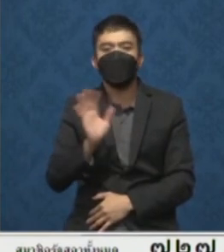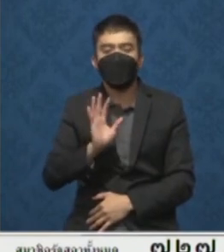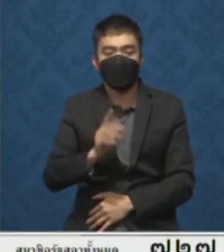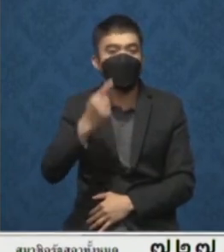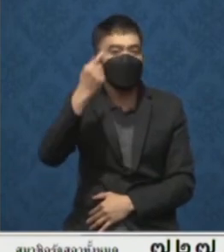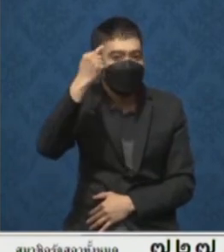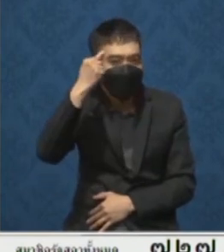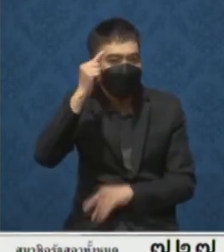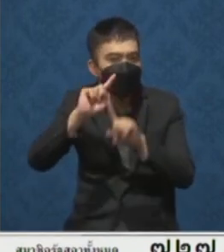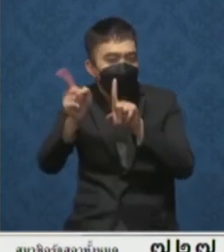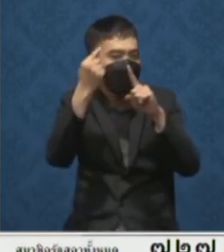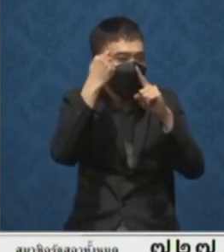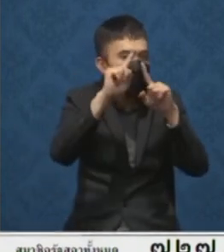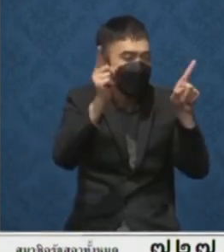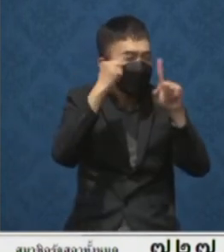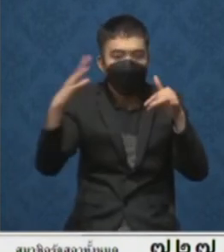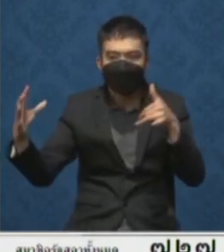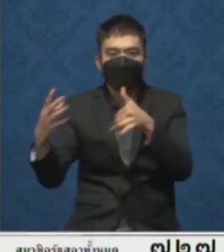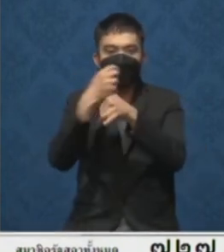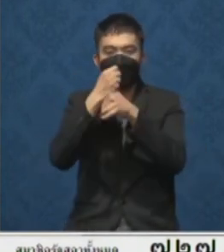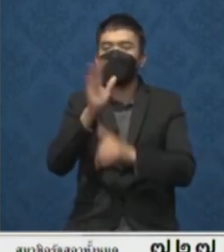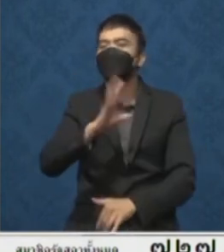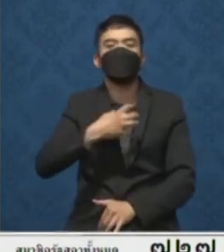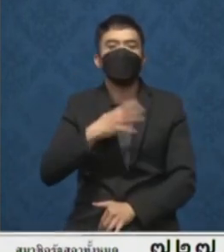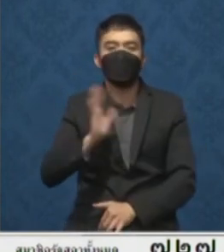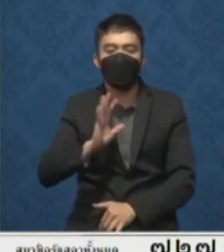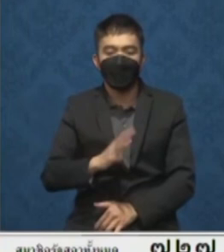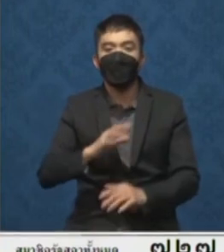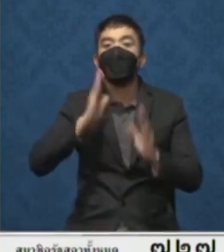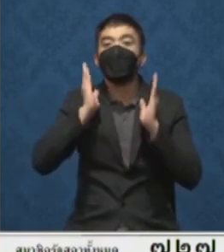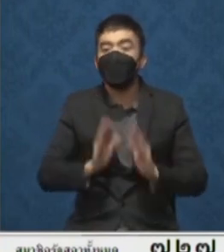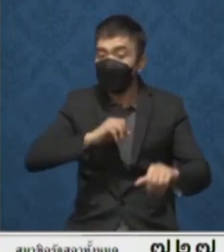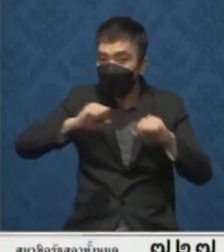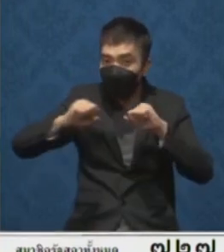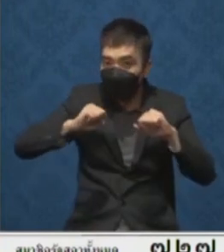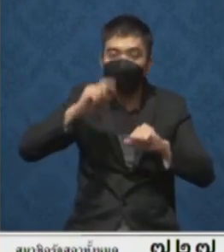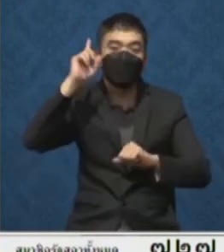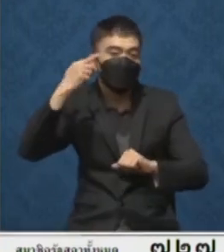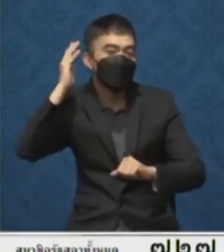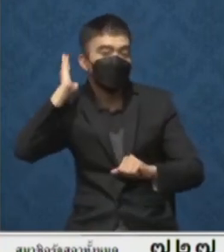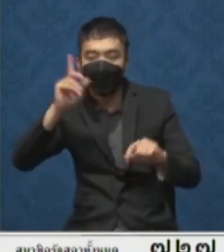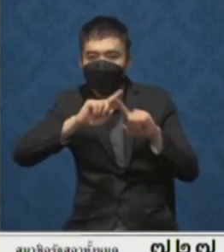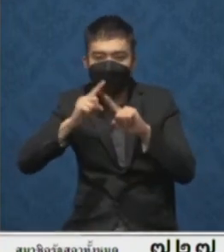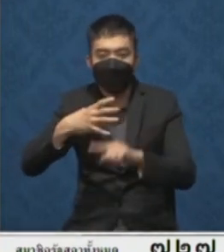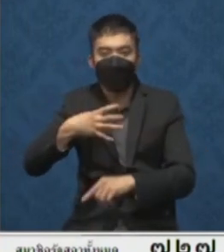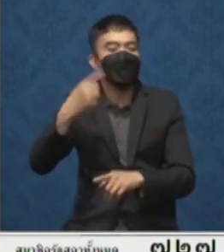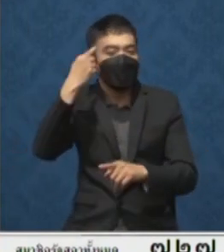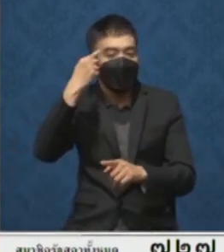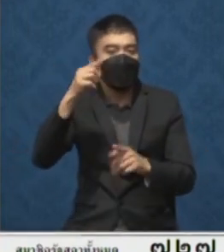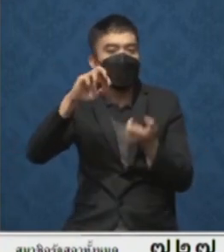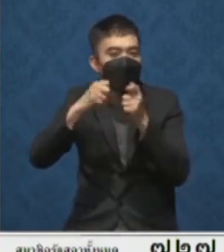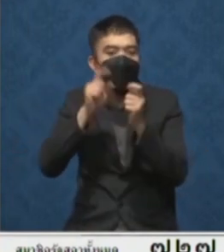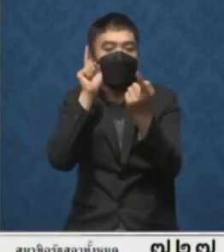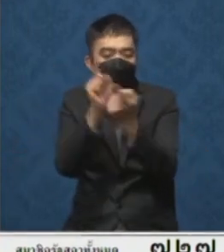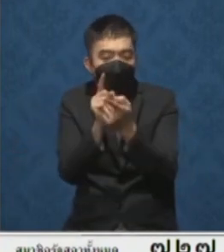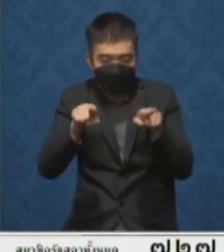ซึ่งส่วนมากเป็นคนรุ่นใหม่เป็นวัยหนุ่มสาวเป็นอนาคตของชาติต้องมาเจออย่างดิฉันค่ะพวกเขาต้องเป็น